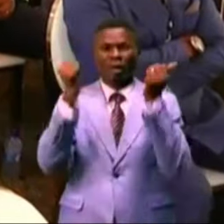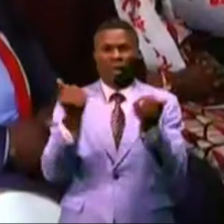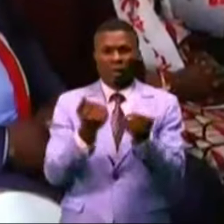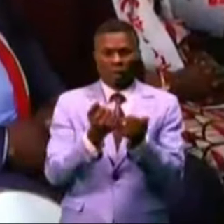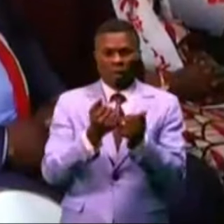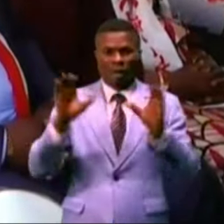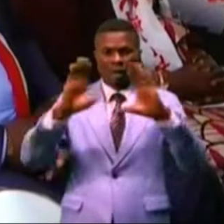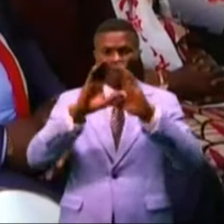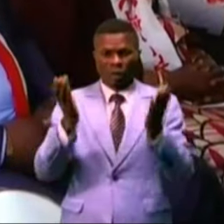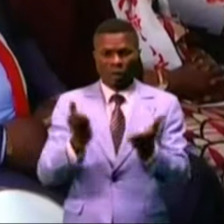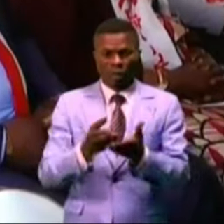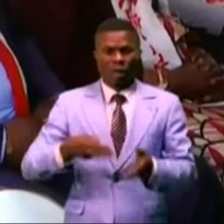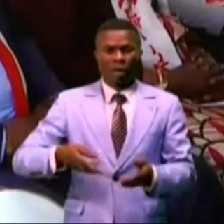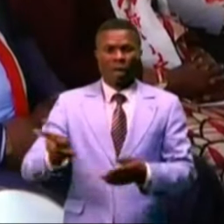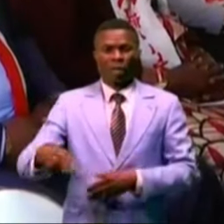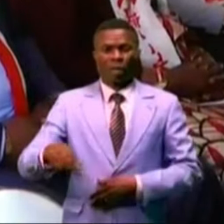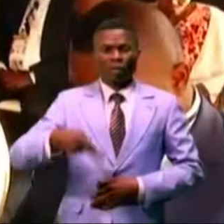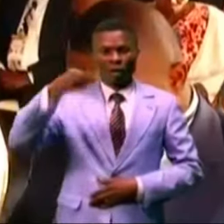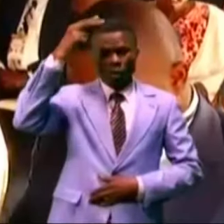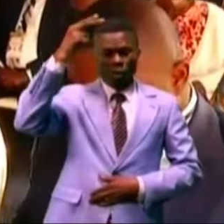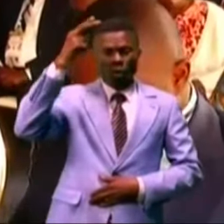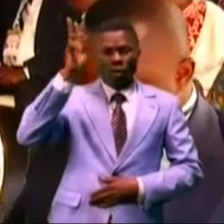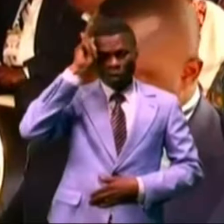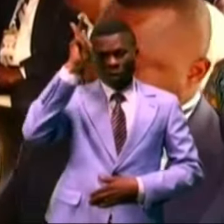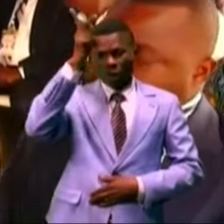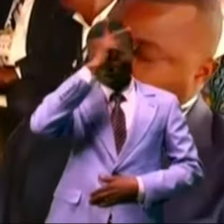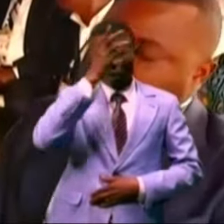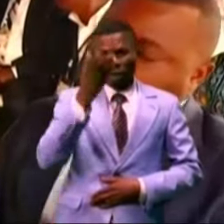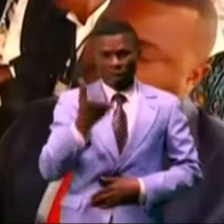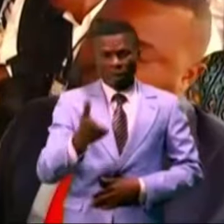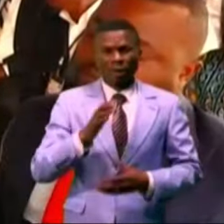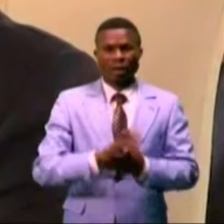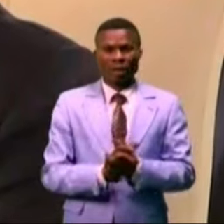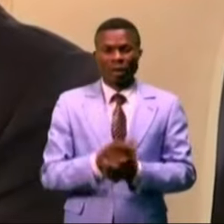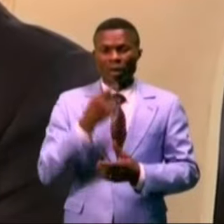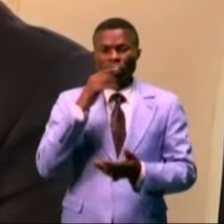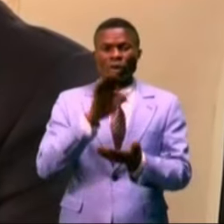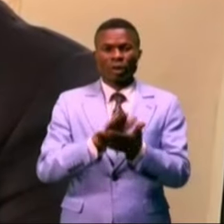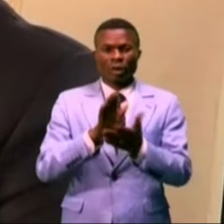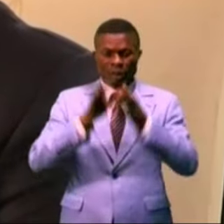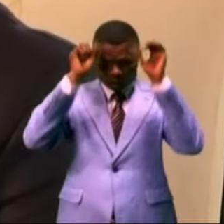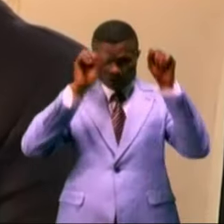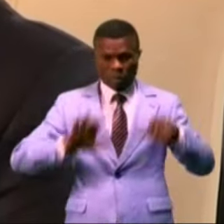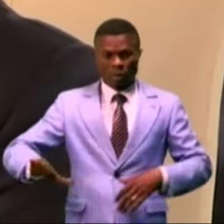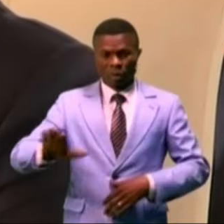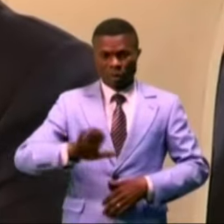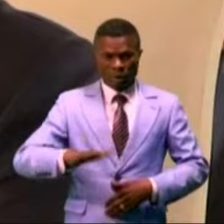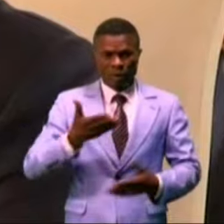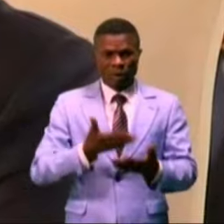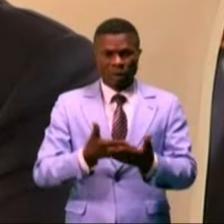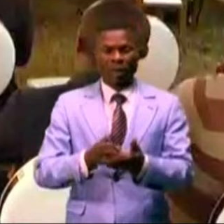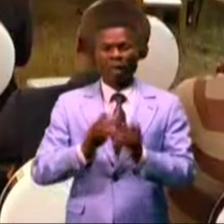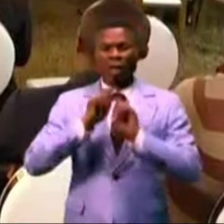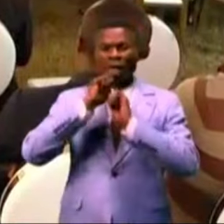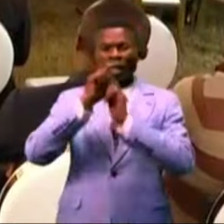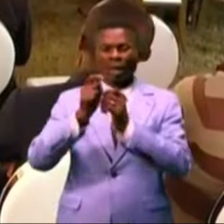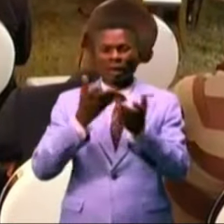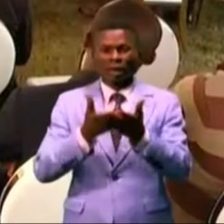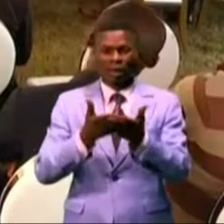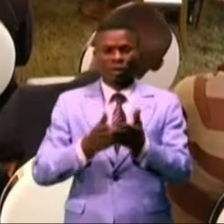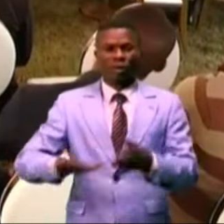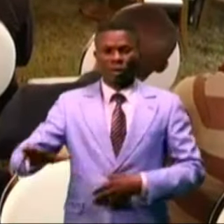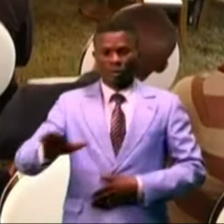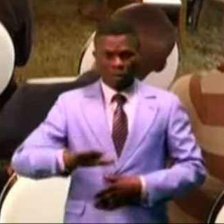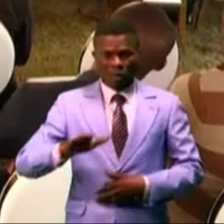communautaires vivant dans le Haut-Katanga. Ces organisations qui ont avant tout félicité le chef de l'État Félix Tshisekedi pour sa réélection à la tête du pays, lui